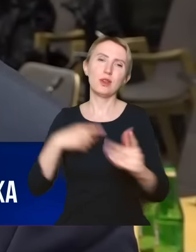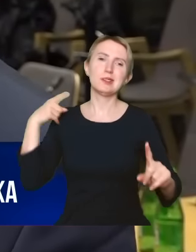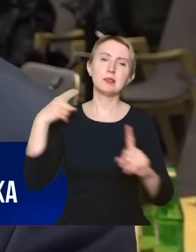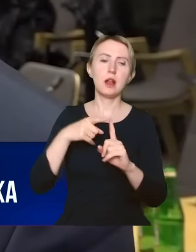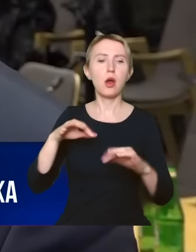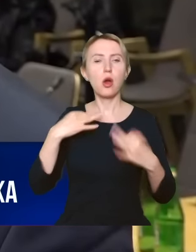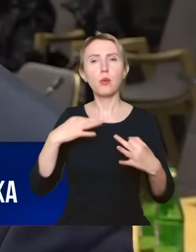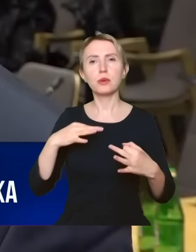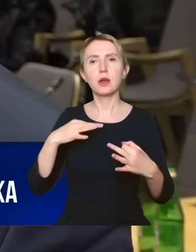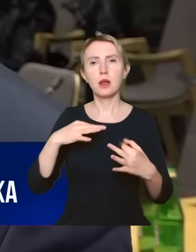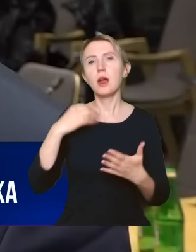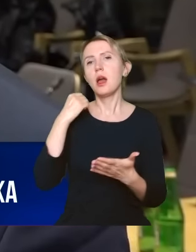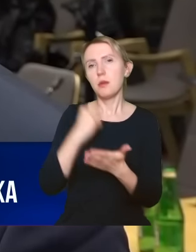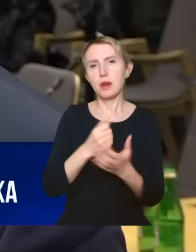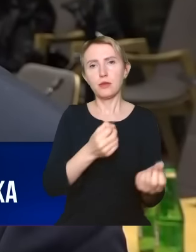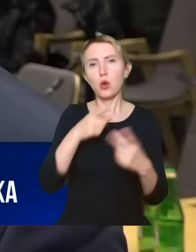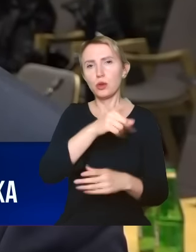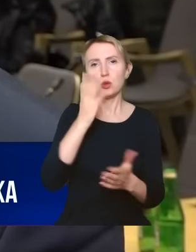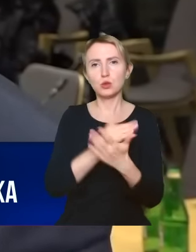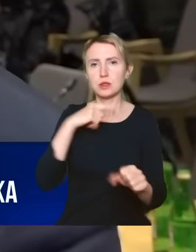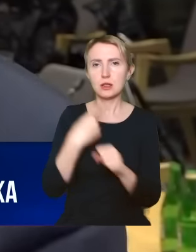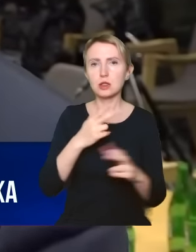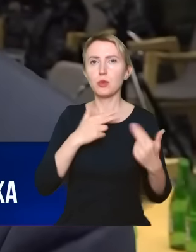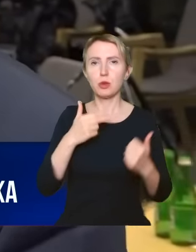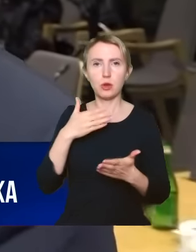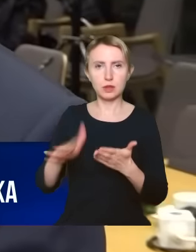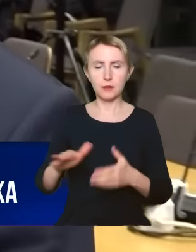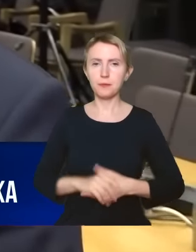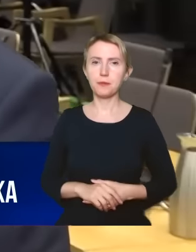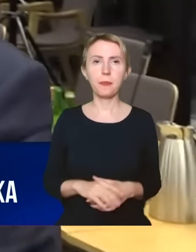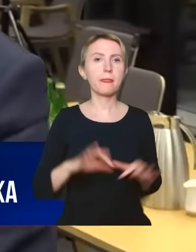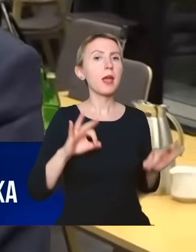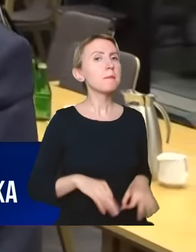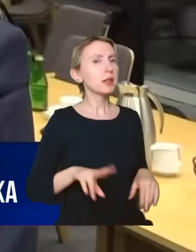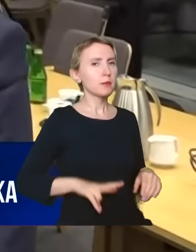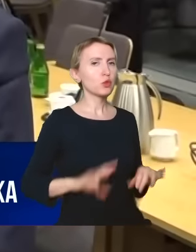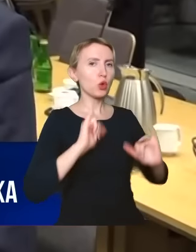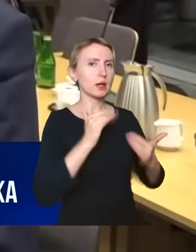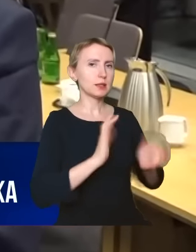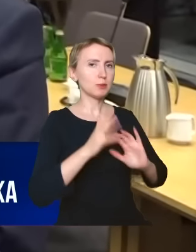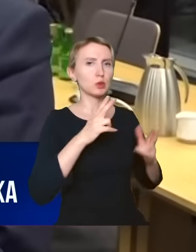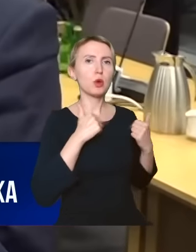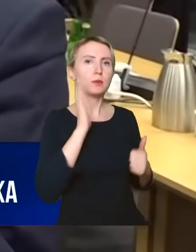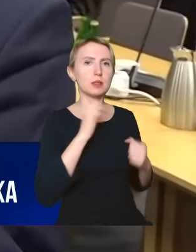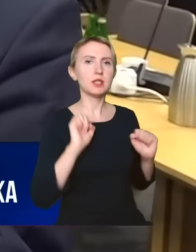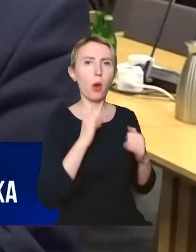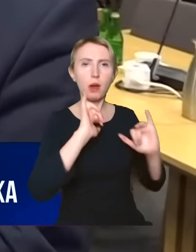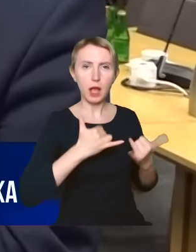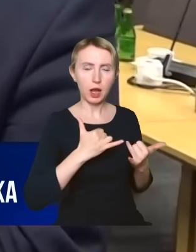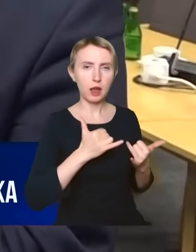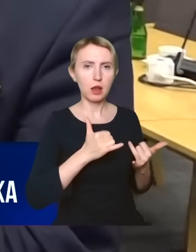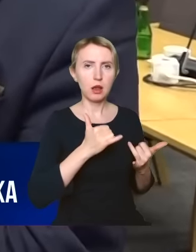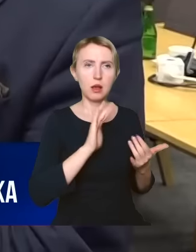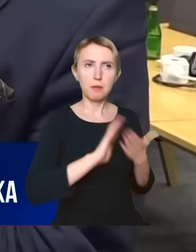opinii prawników, oni po prostu podjęli decyzję, żeby się mnie z tej komisji pozbyć. Panie ministrze, to w jaki sposób będzie komisja działała? Czy ona będzie działała bez